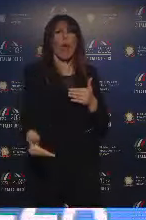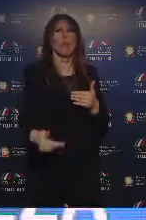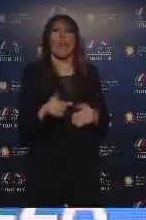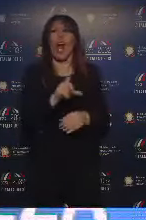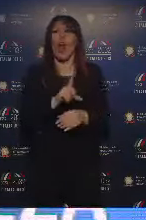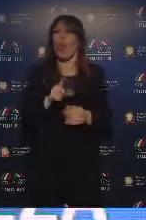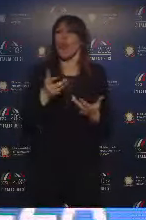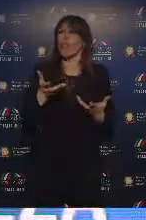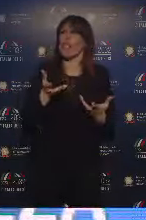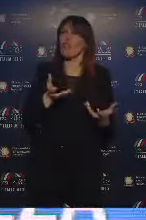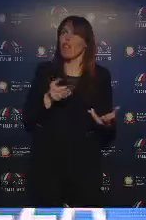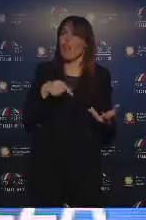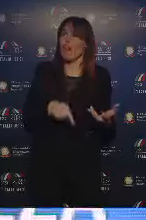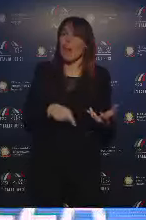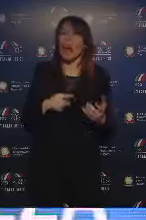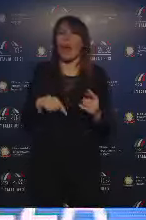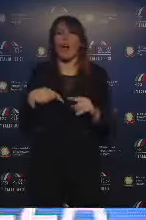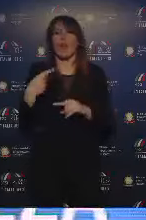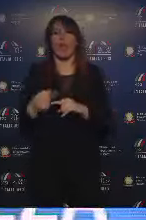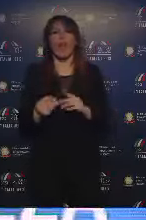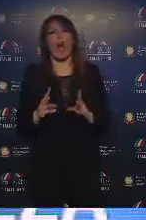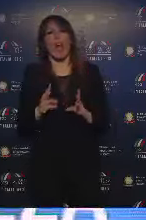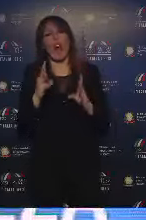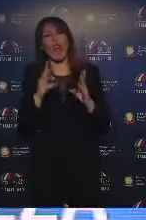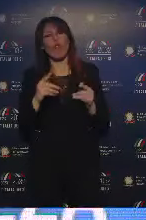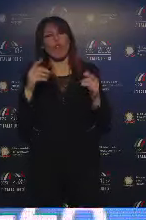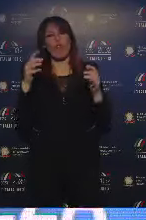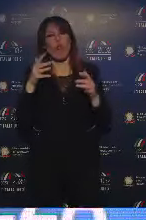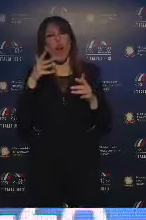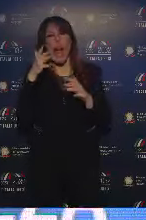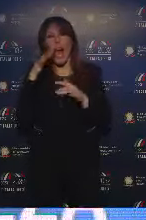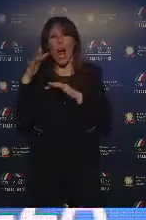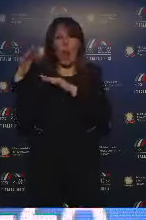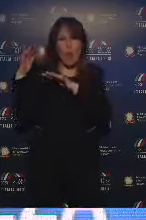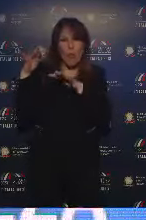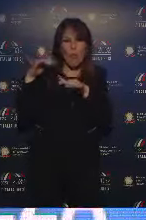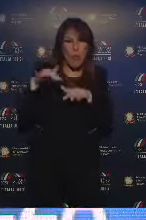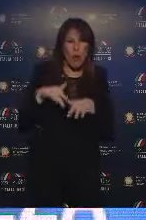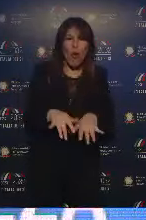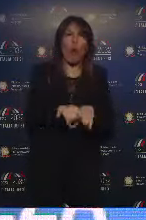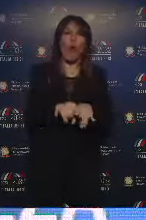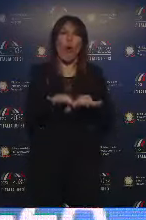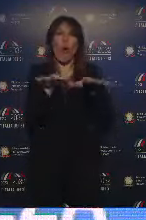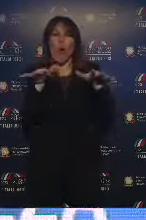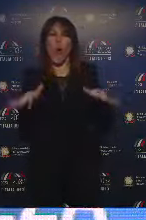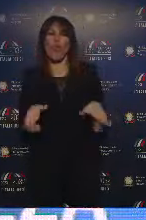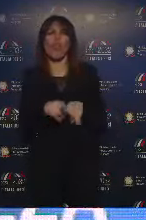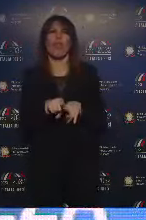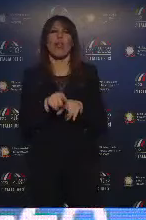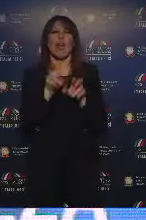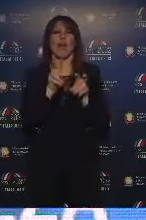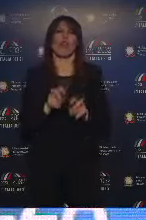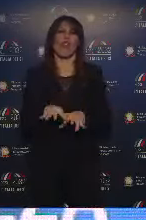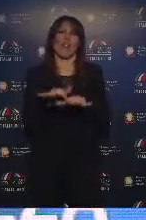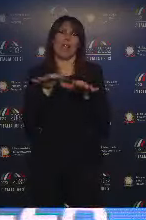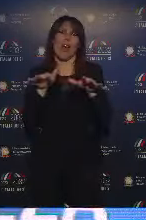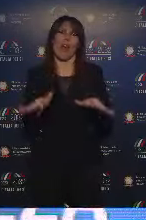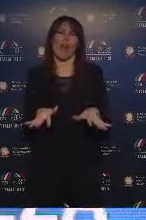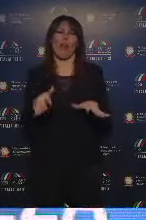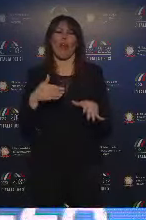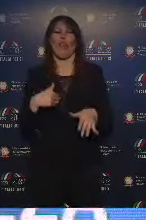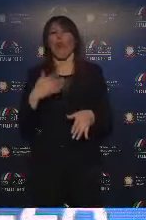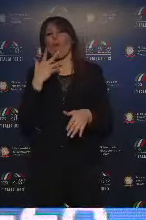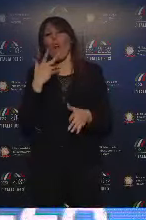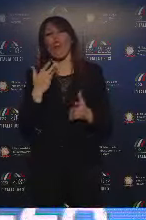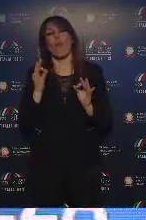corri dietro l'emergenza cità ad agosto c'è un alluvione corri dietro l'emergenza alluvione quindi sto cercando al Ministero di fare un piano